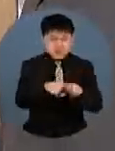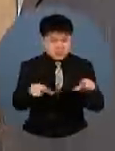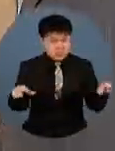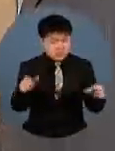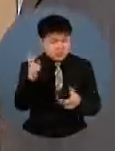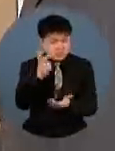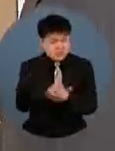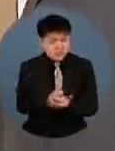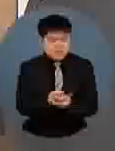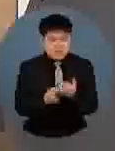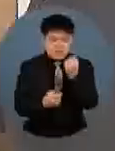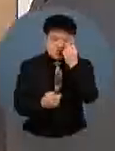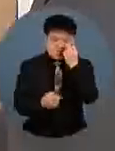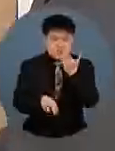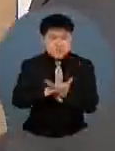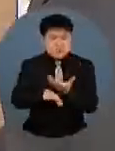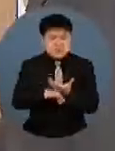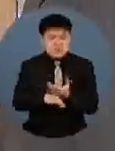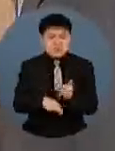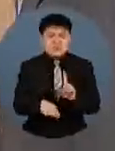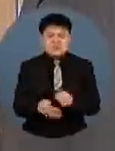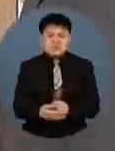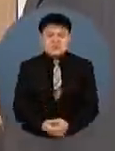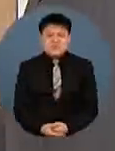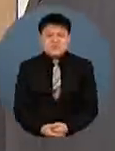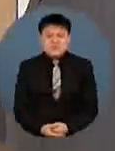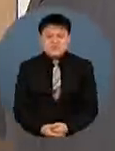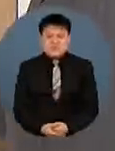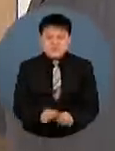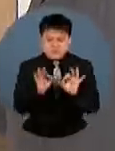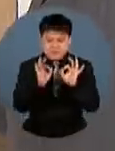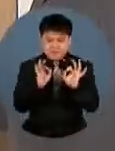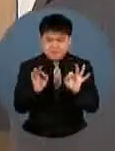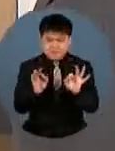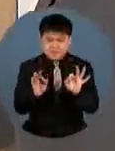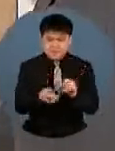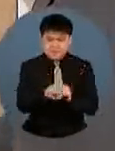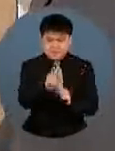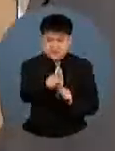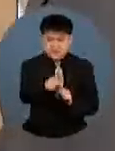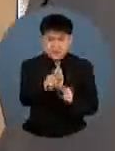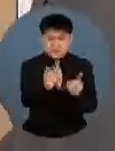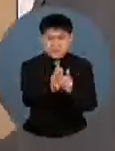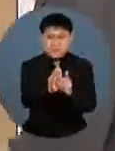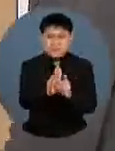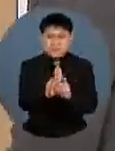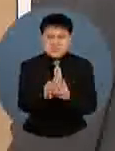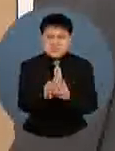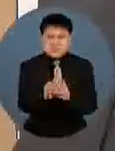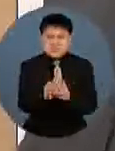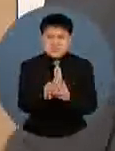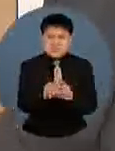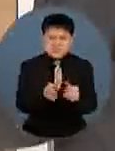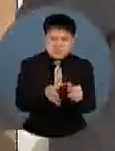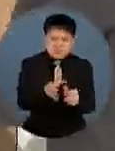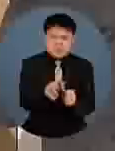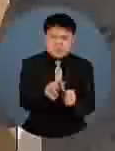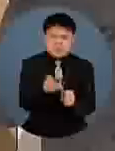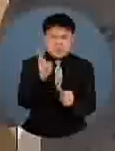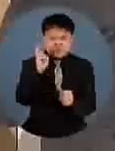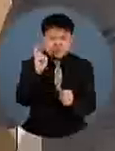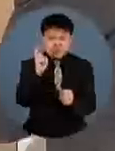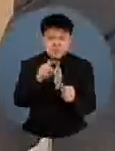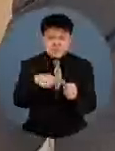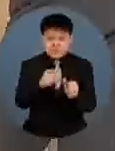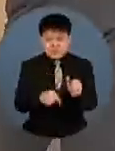네. 일격인 일감인데요. 이런 수는 이제 참고로 이렇게 끼우는 수가 있어요. 자, 끼우게 되면 단수를 치겠죠. 네, 그때